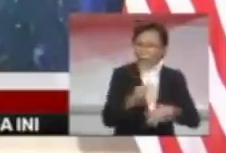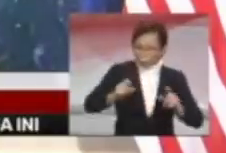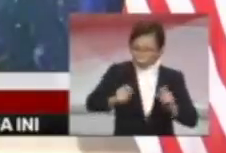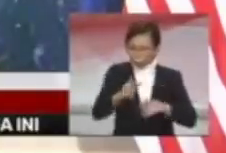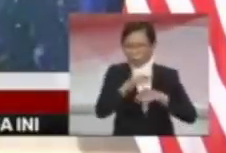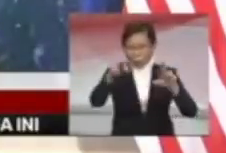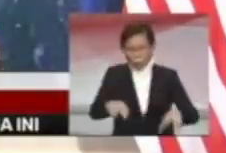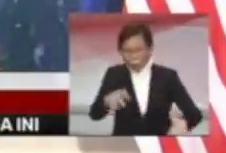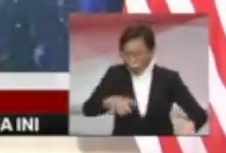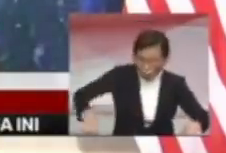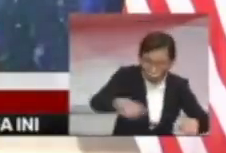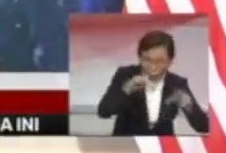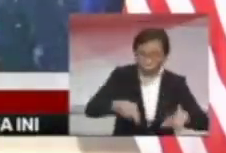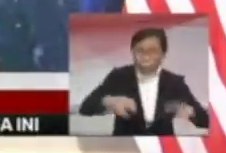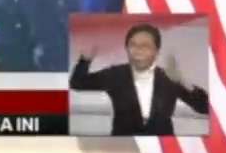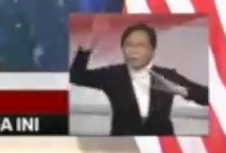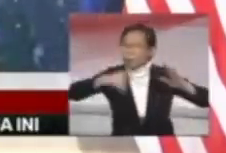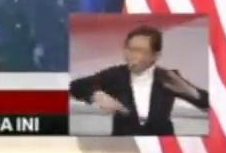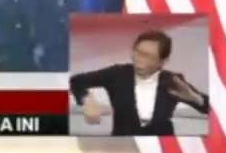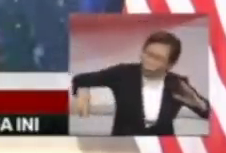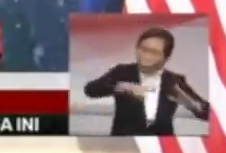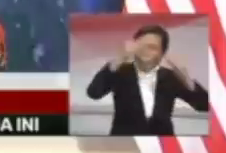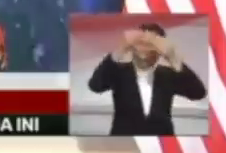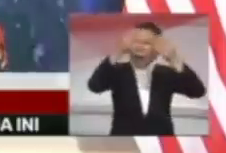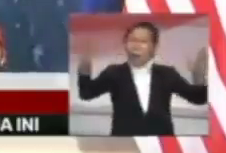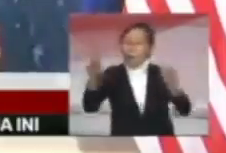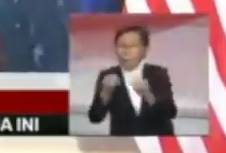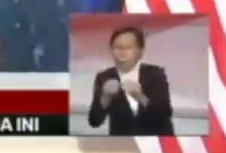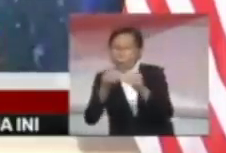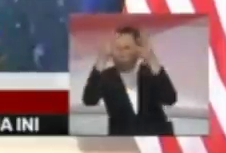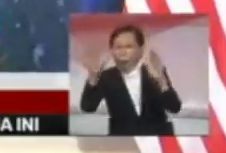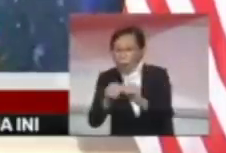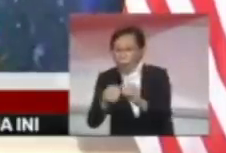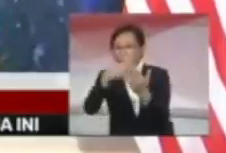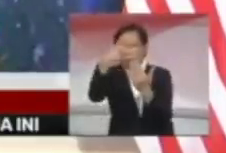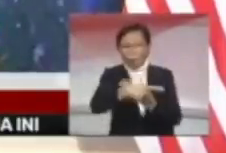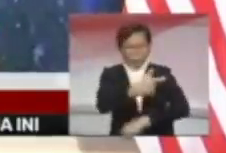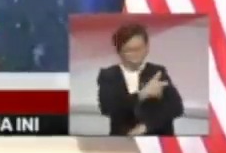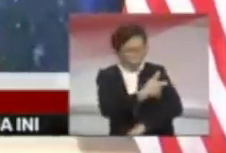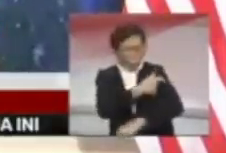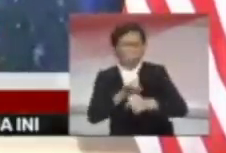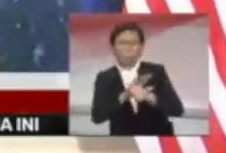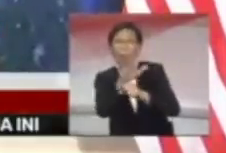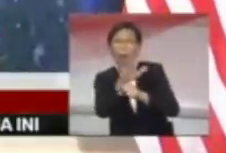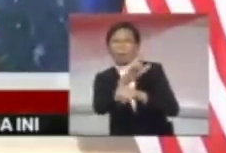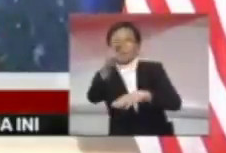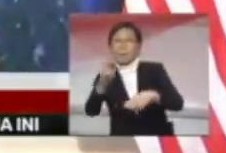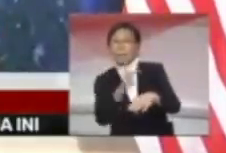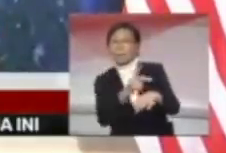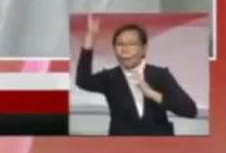dewasa berumur 18 tahun keatas yang akan bermula dari meton ini sehingga Februari tahun hadapan